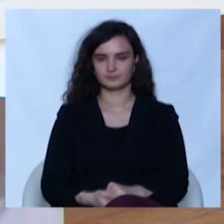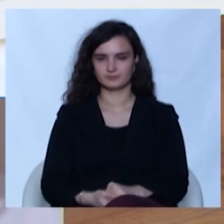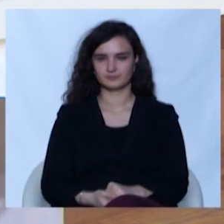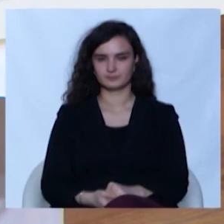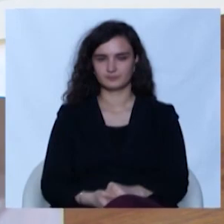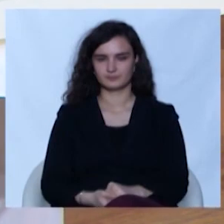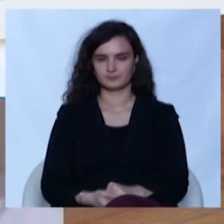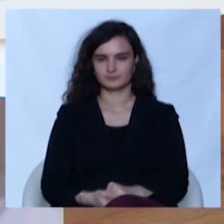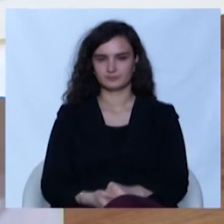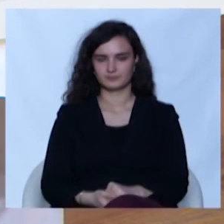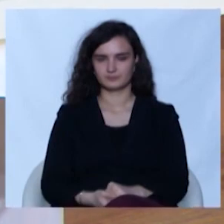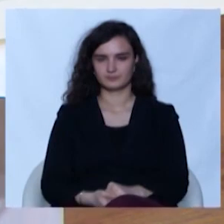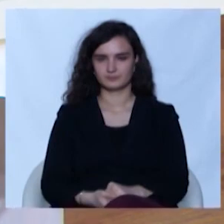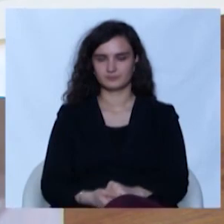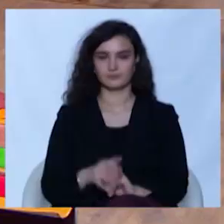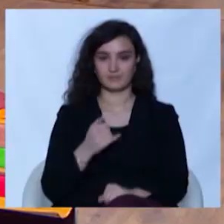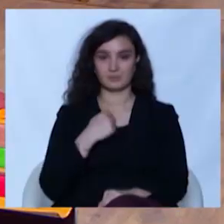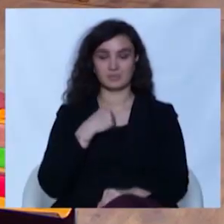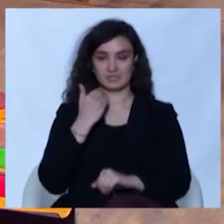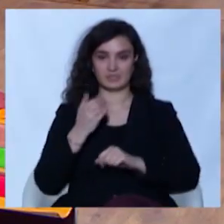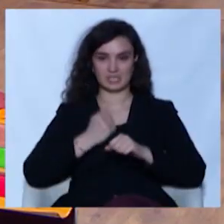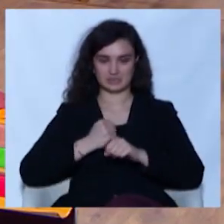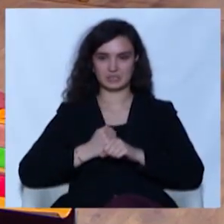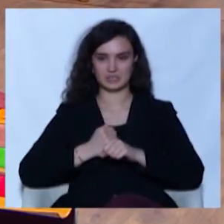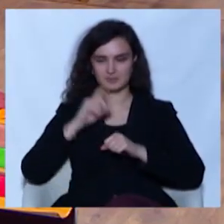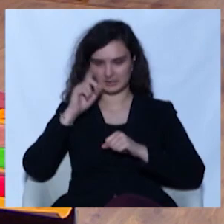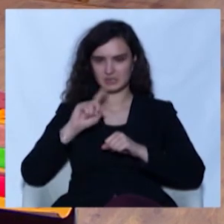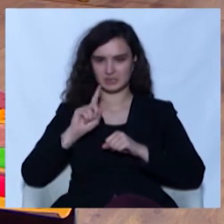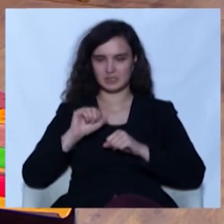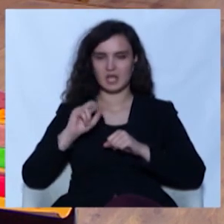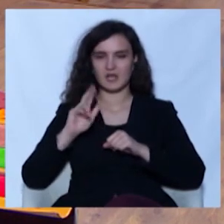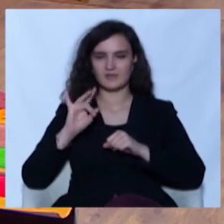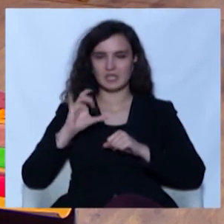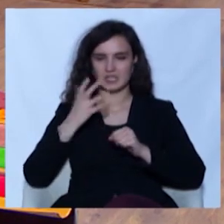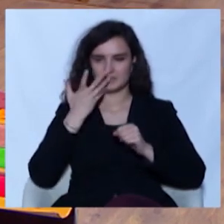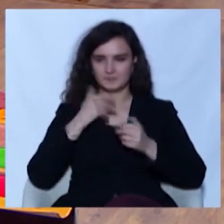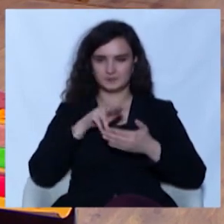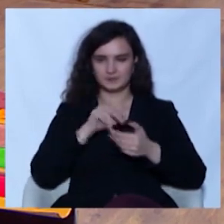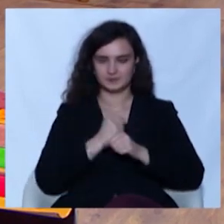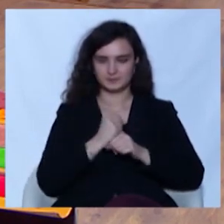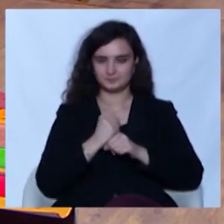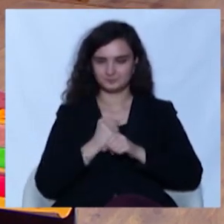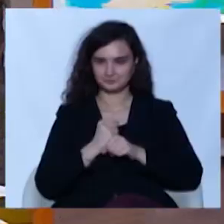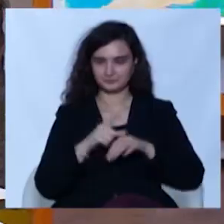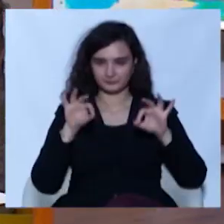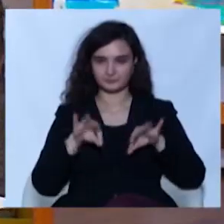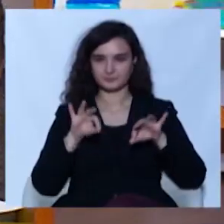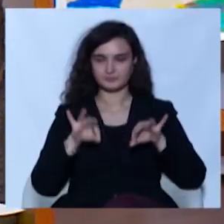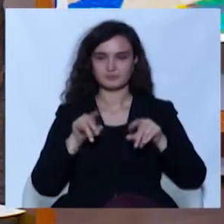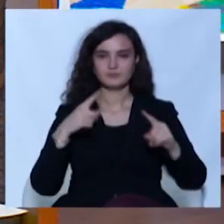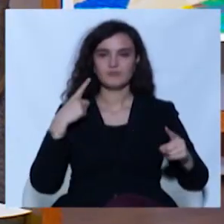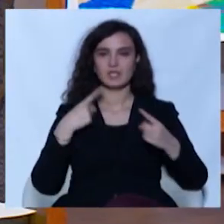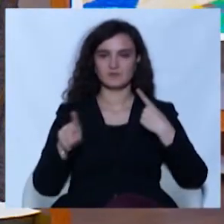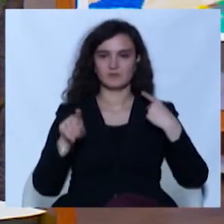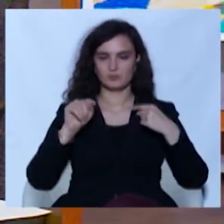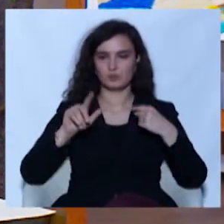ეხა მე თქვენ ამას გაგიკეთებთ, იცით რითი? აკვარელით. აი ეს არის აკვარელის სახეა, რომელიც